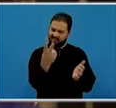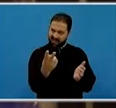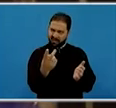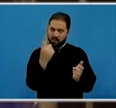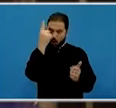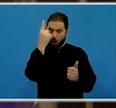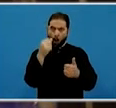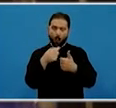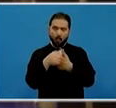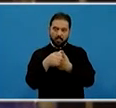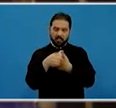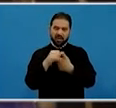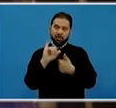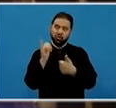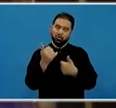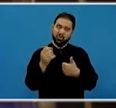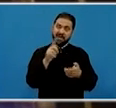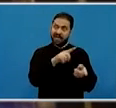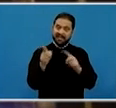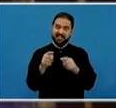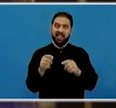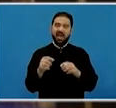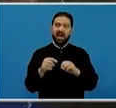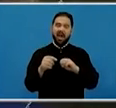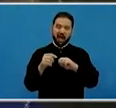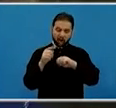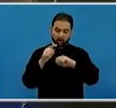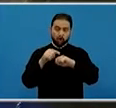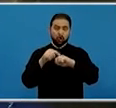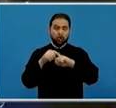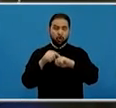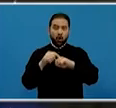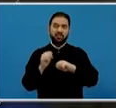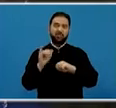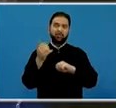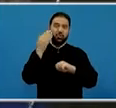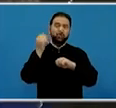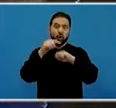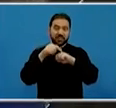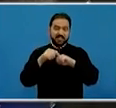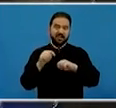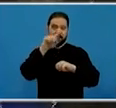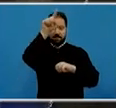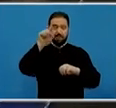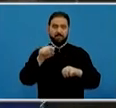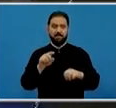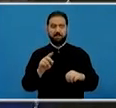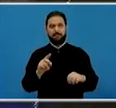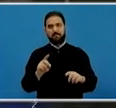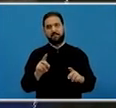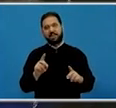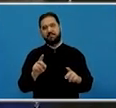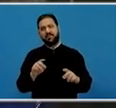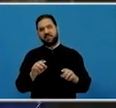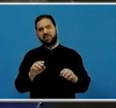o prietenie și între soț și soție? Cred că relația de familie, deși nu suntem poate cel mai îndreptățiți să vorbim despre